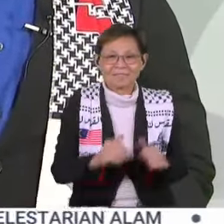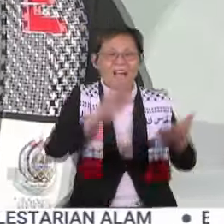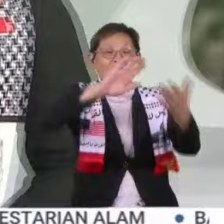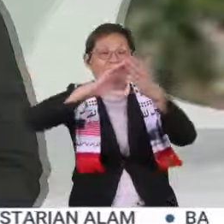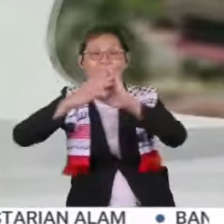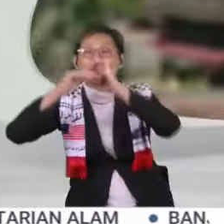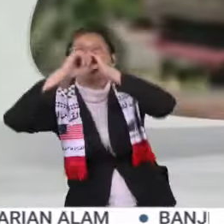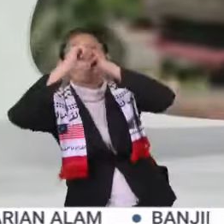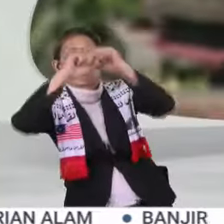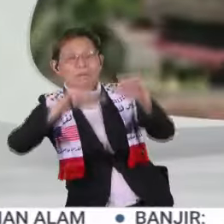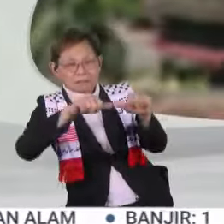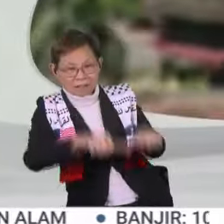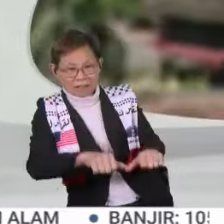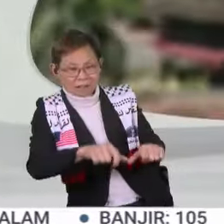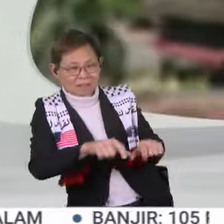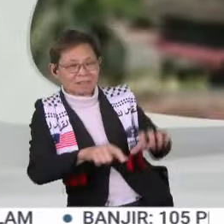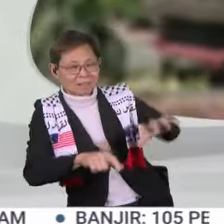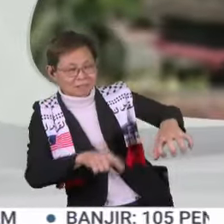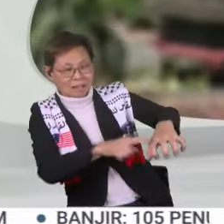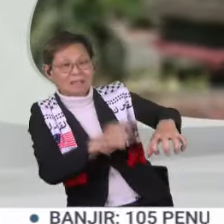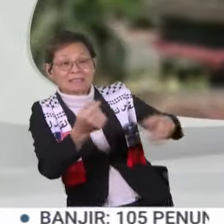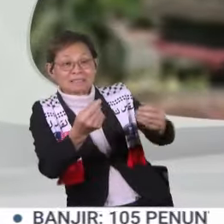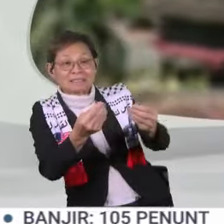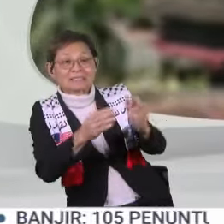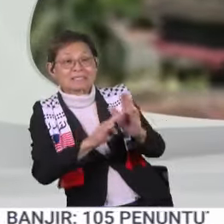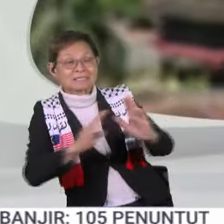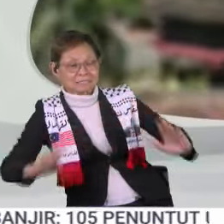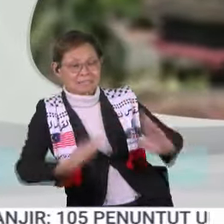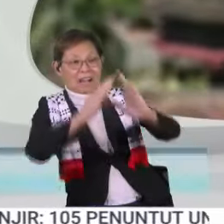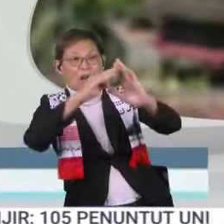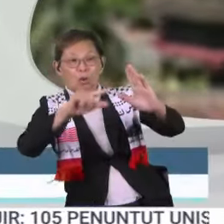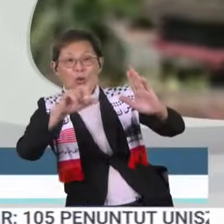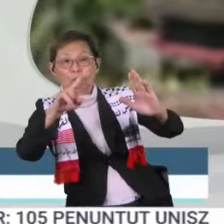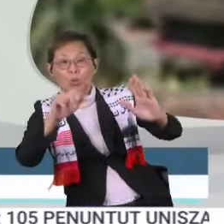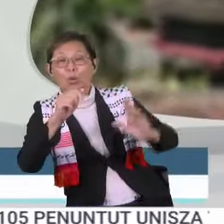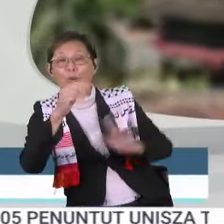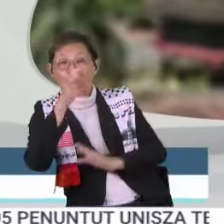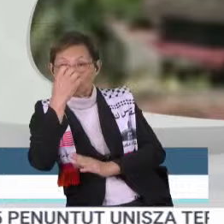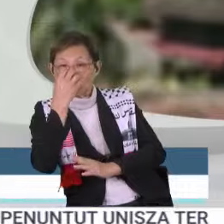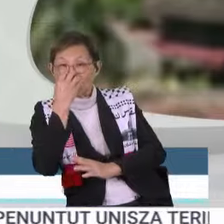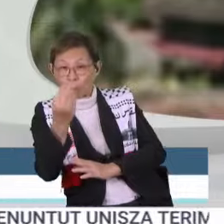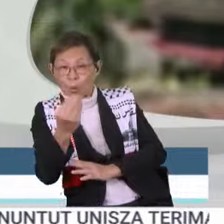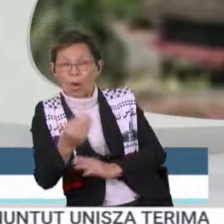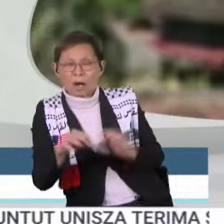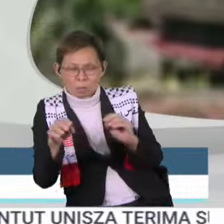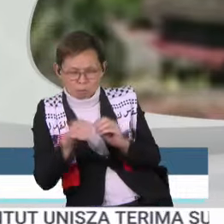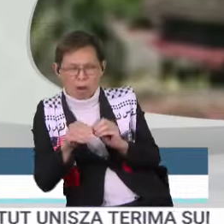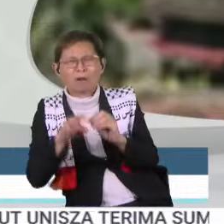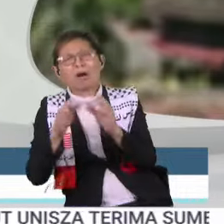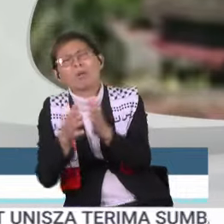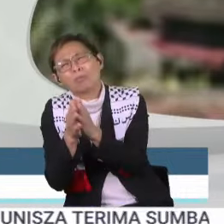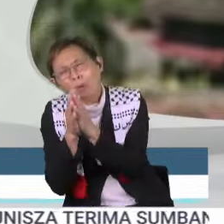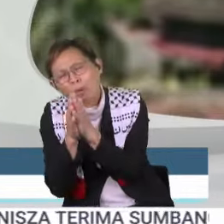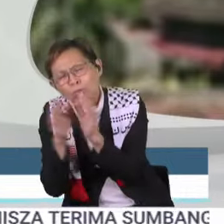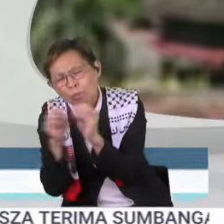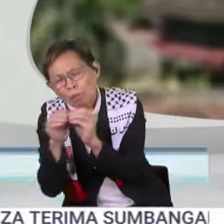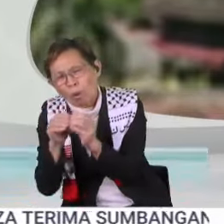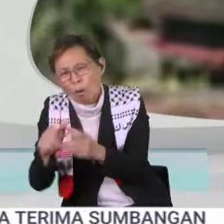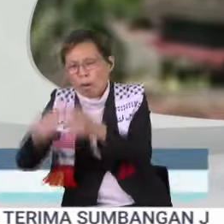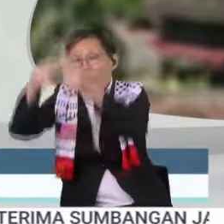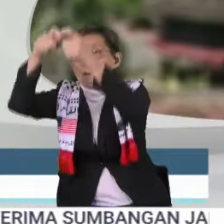Komuniti orang asli yang tinggal di kawasan Tanah Tinggi Lodging di Gua Musang memohon ditambah bilangan lampu jalan Gua